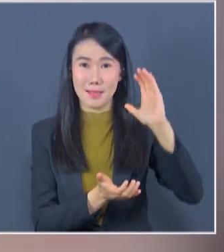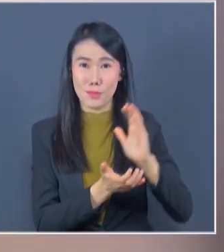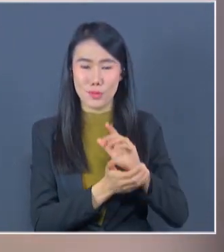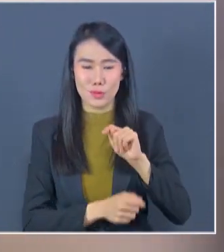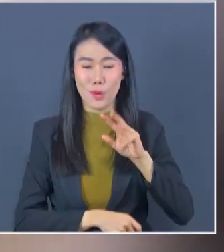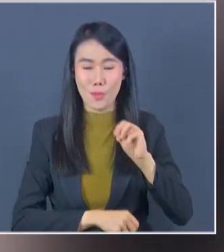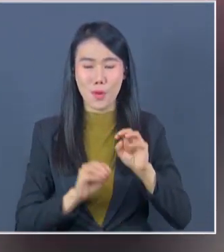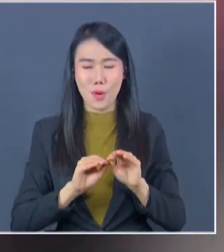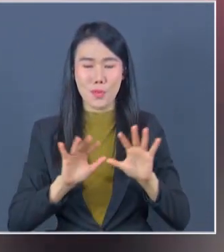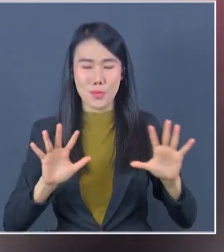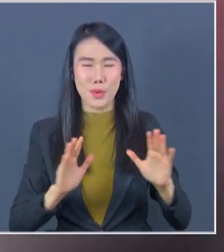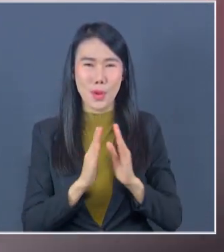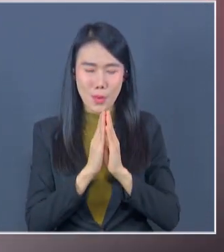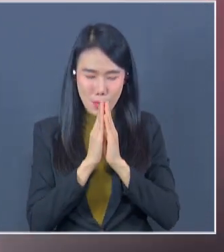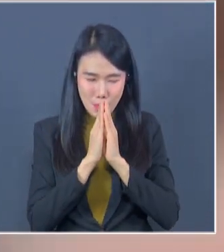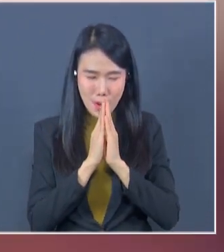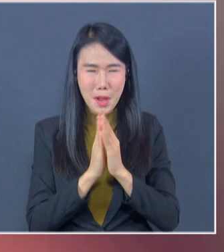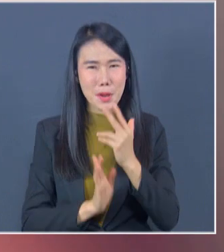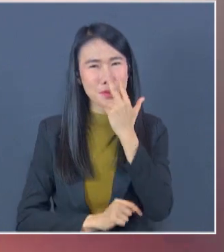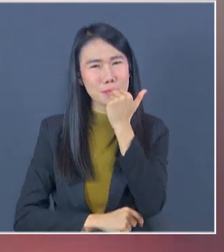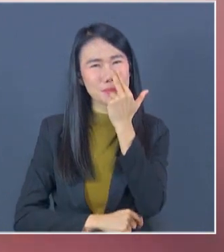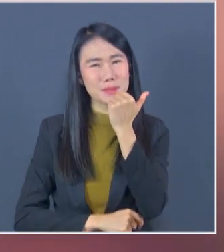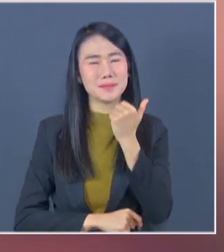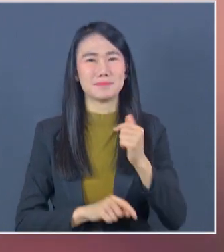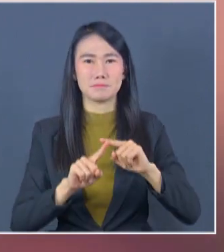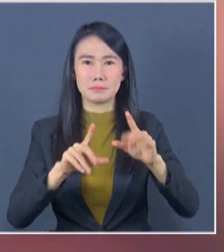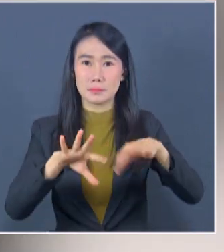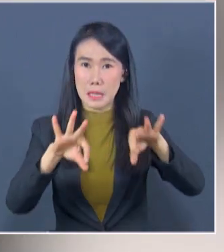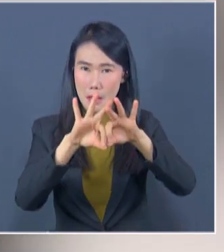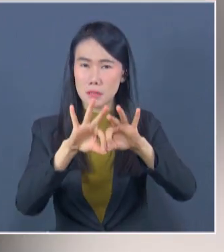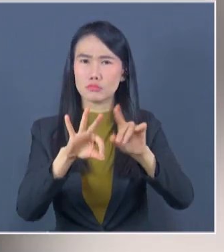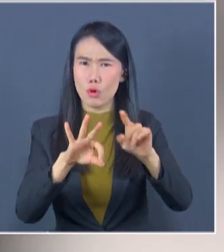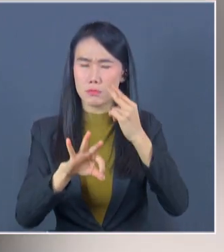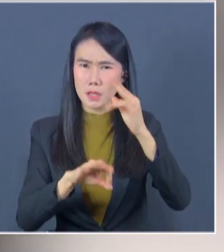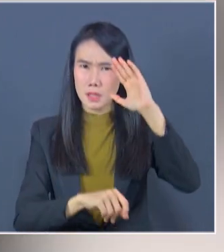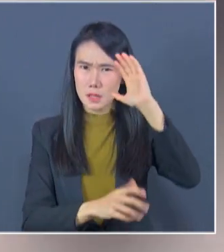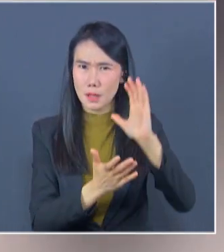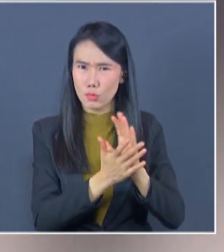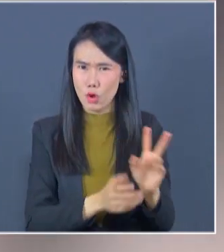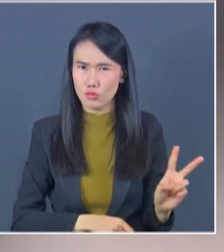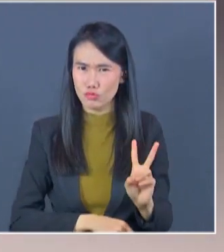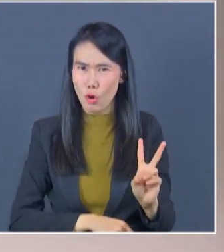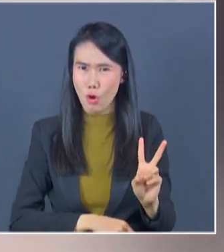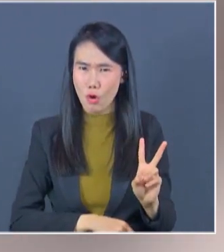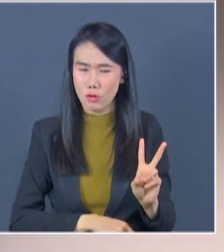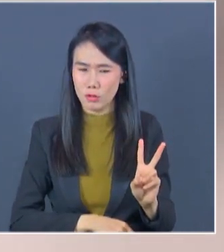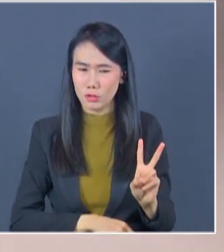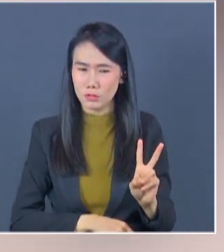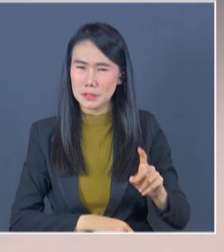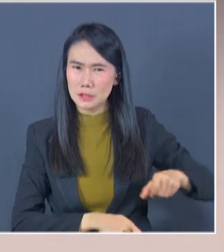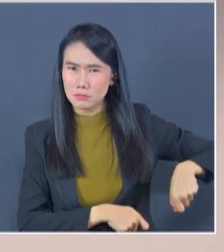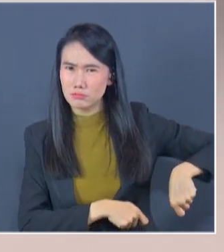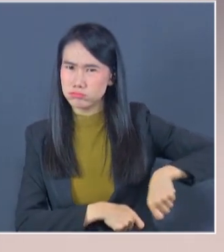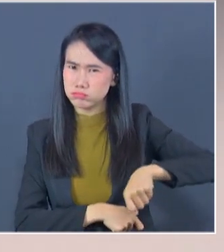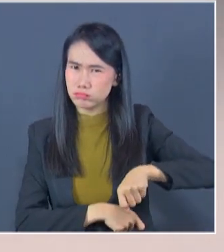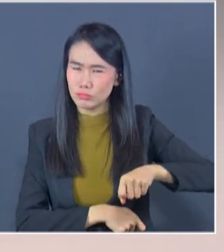แถวยืนไหว้ต้อนรับอย่างพร้อมเพรียงแต่ที่สำคัญมีตำรวจท่องเที่ยว2นายเข้าไปช่วยลากกระเป๋าถึงเคาน์เตอร์เช็